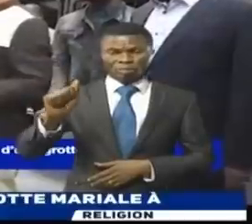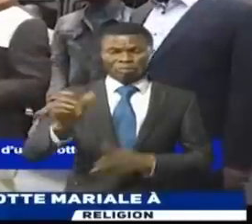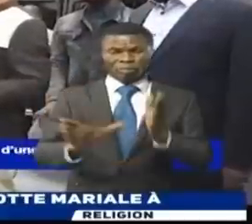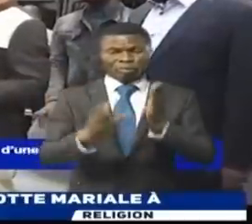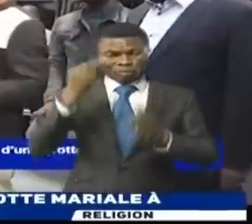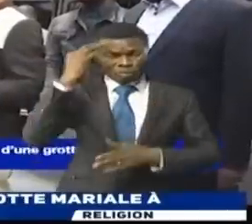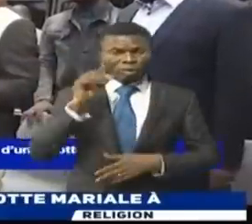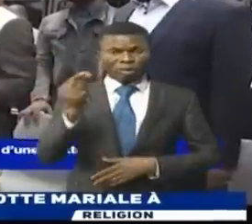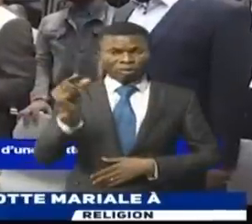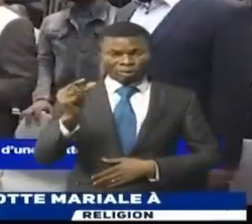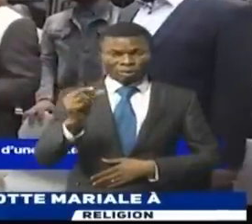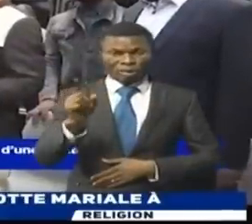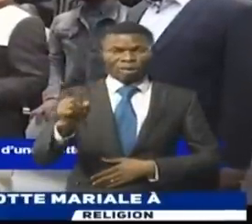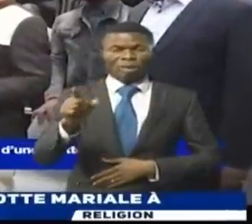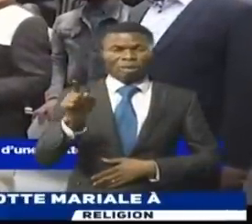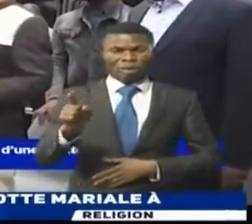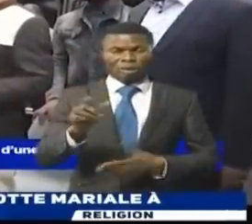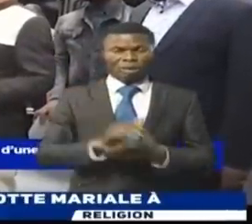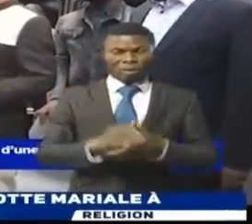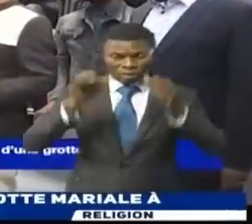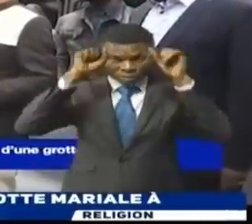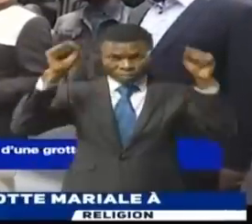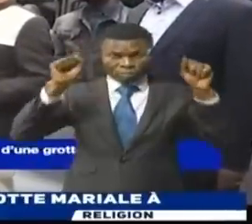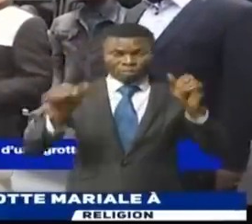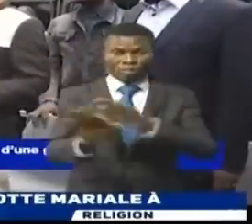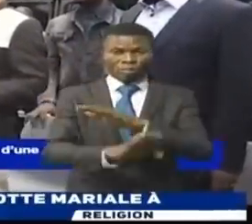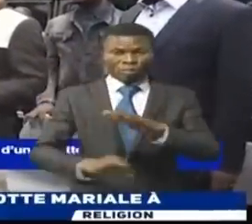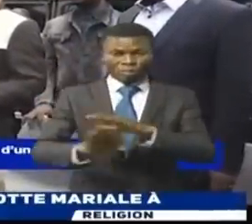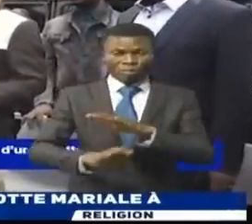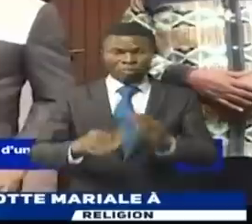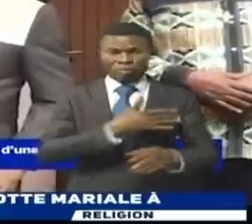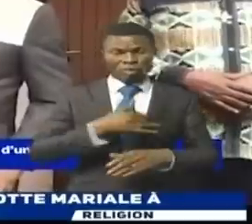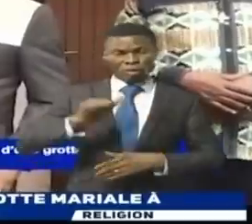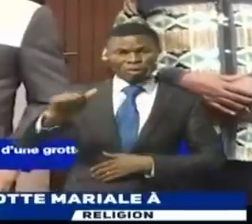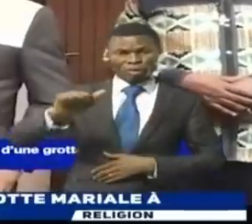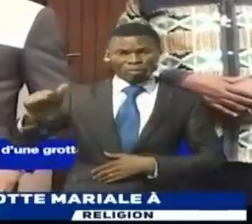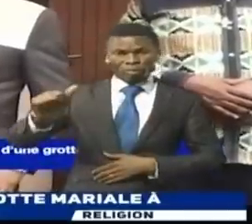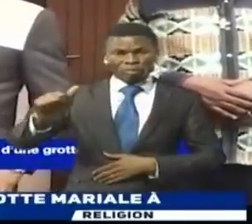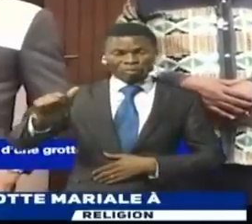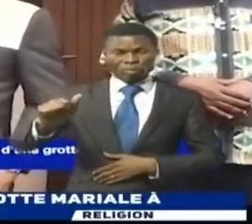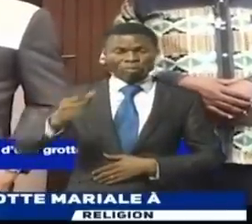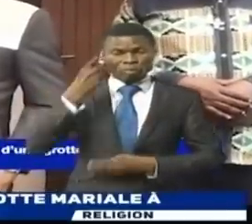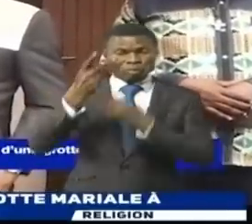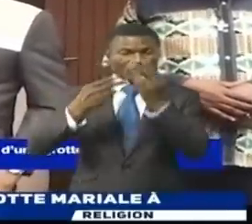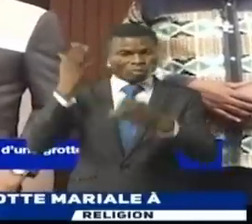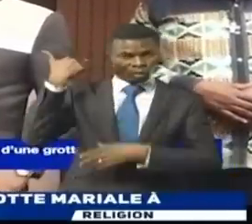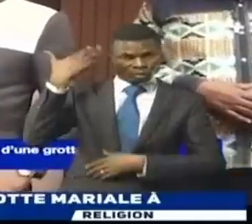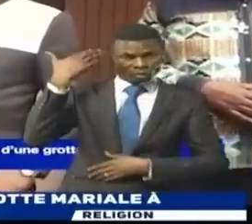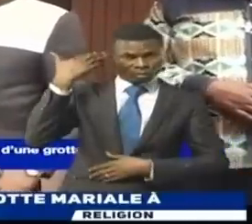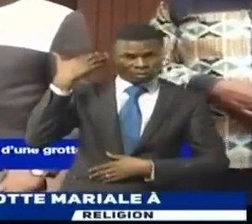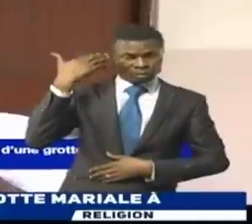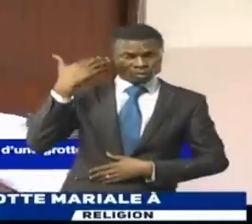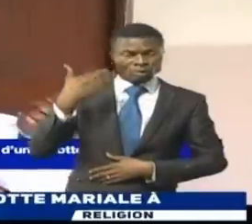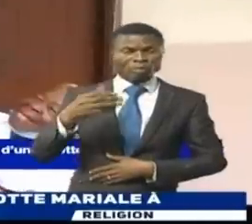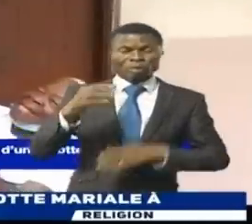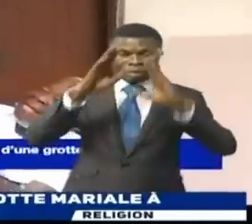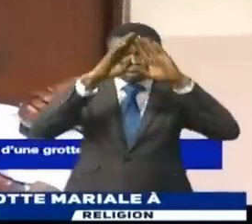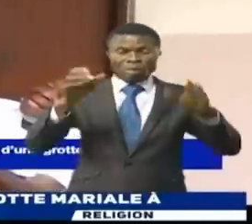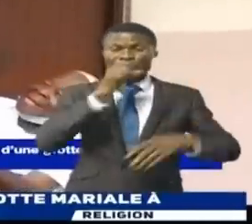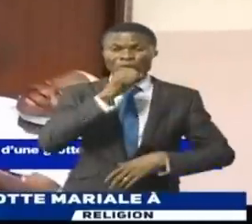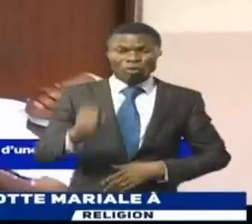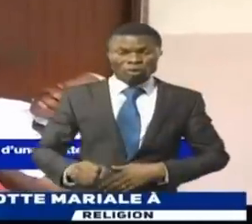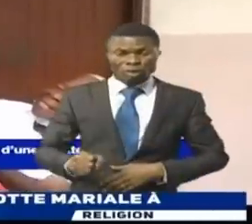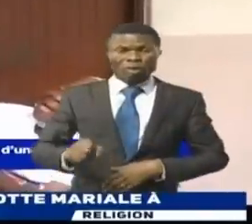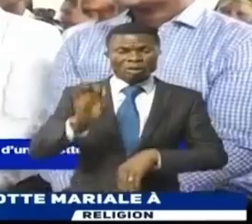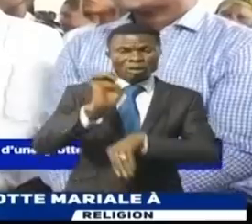des Mines, Godard Motemona, président de la fondation qui porte son nom, lors de sa visite aux hommes de VR Bolingo de la même